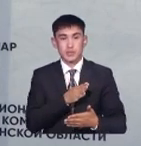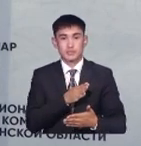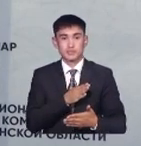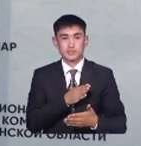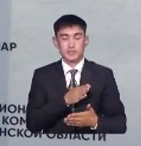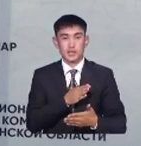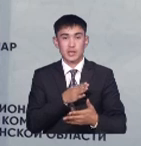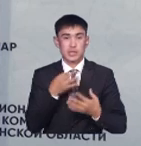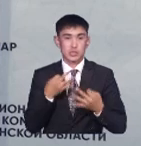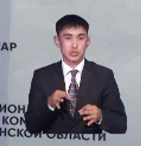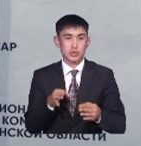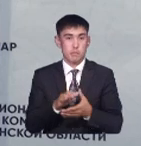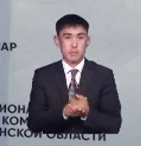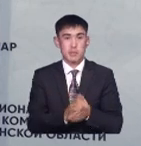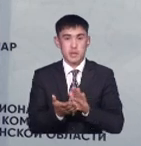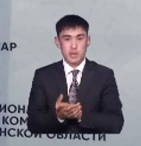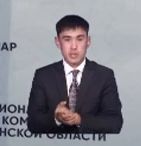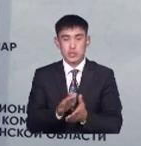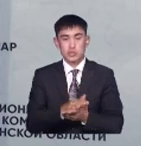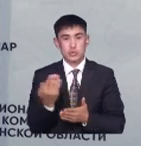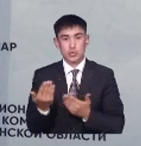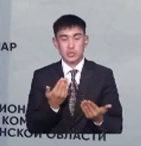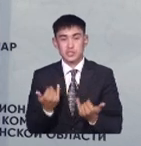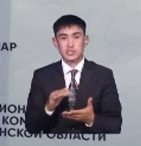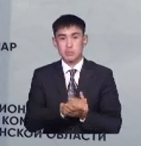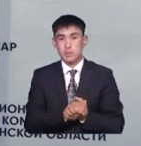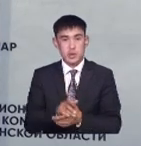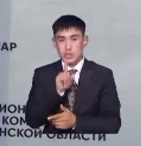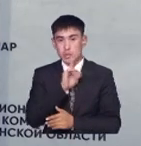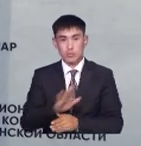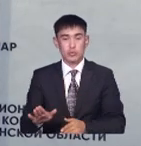позволяла примирить стороны. То есть теперь примирение